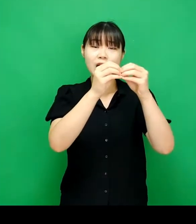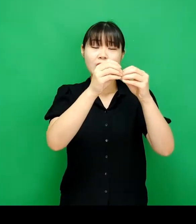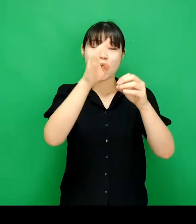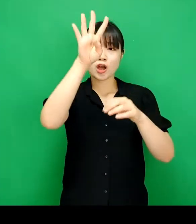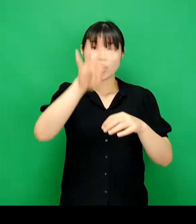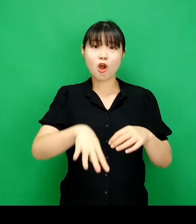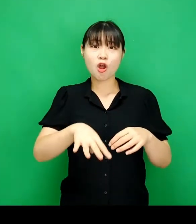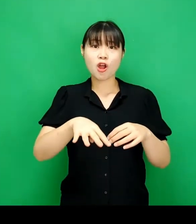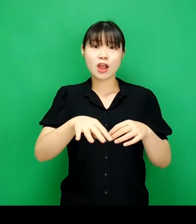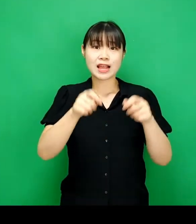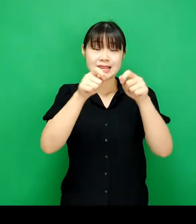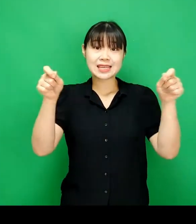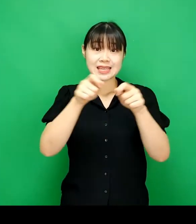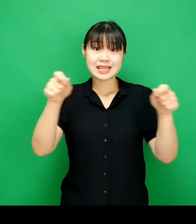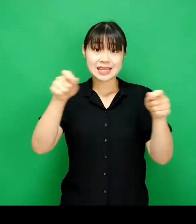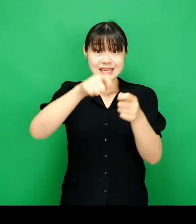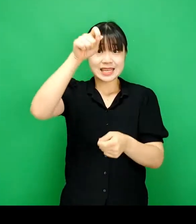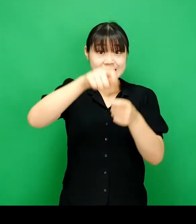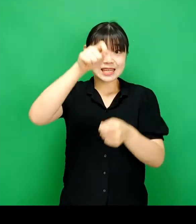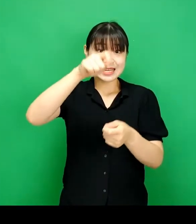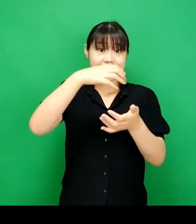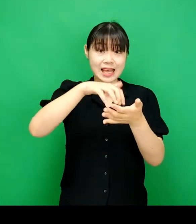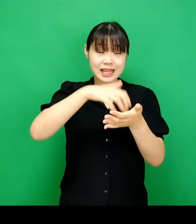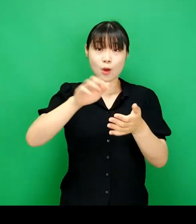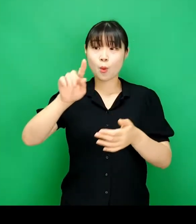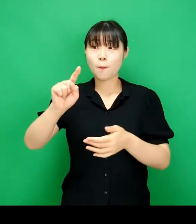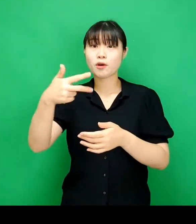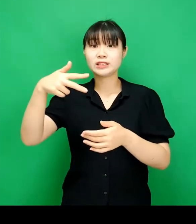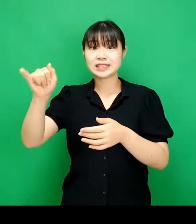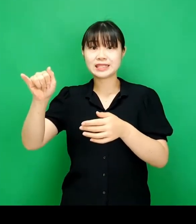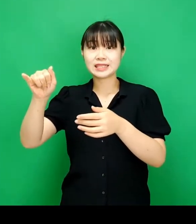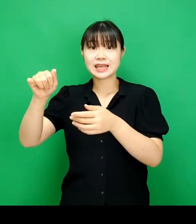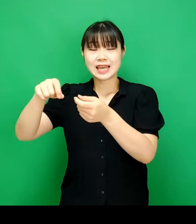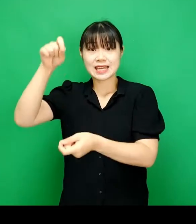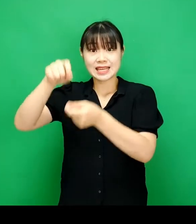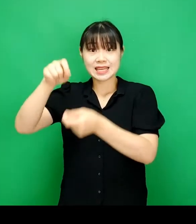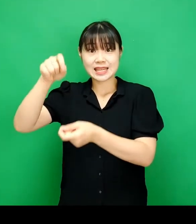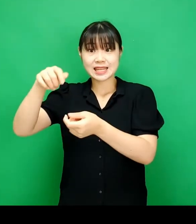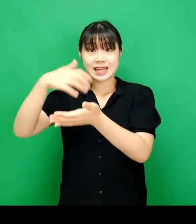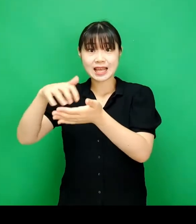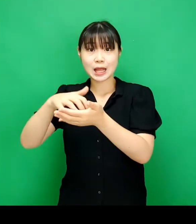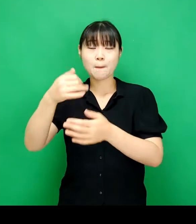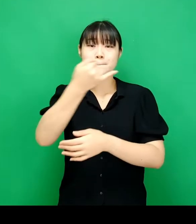우선 문자열 전체 길이를 계산하고 번지까지의 길이를 빼면 됩니다.